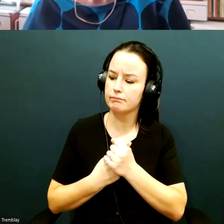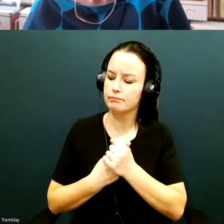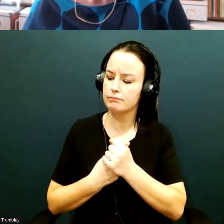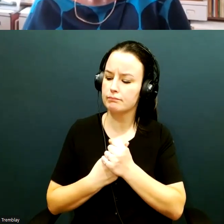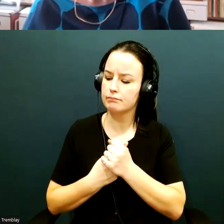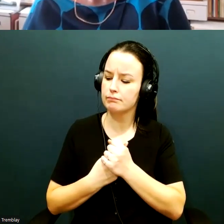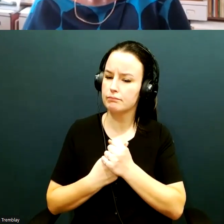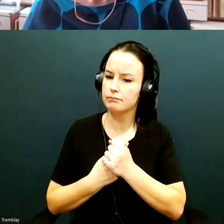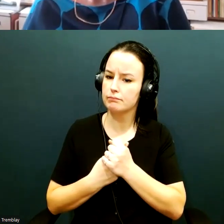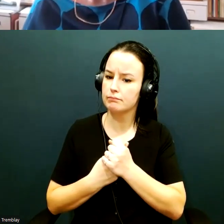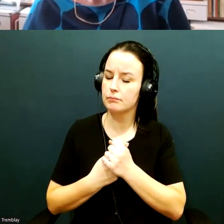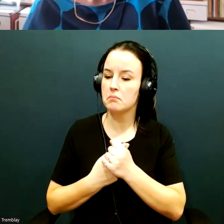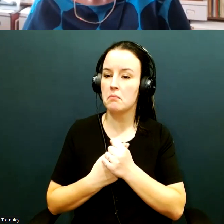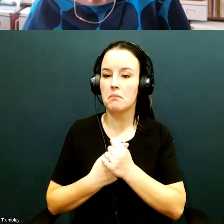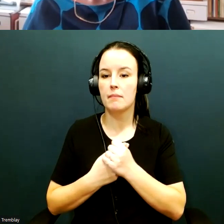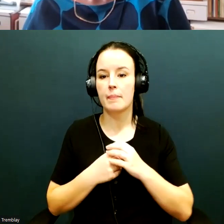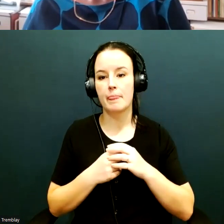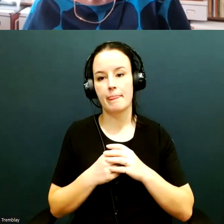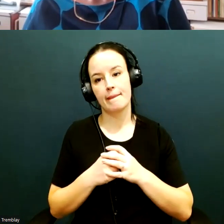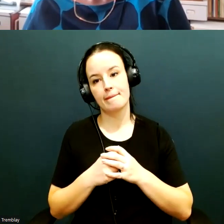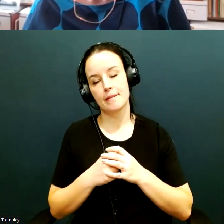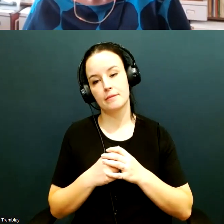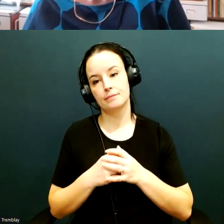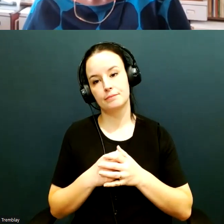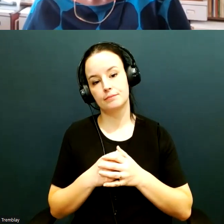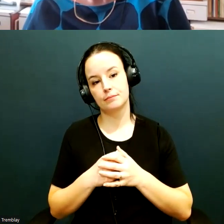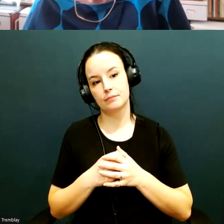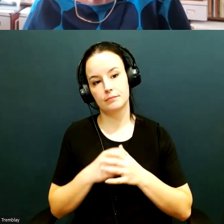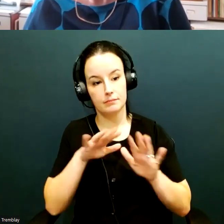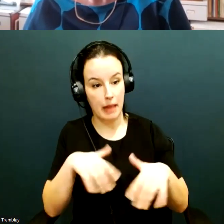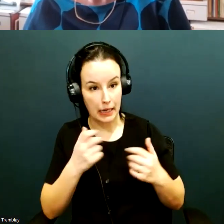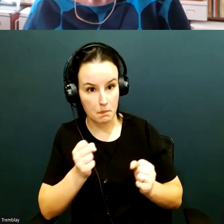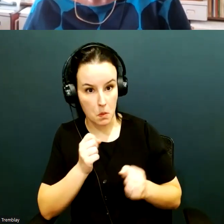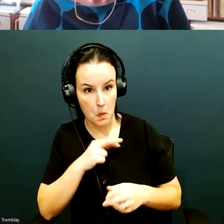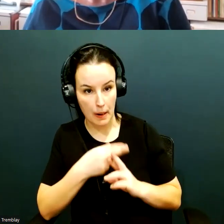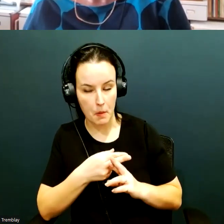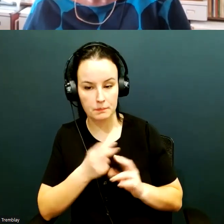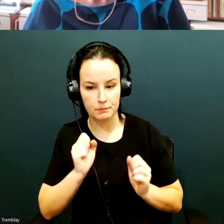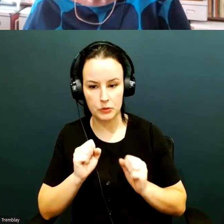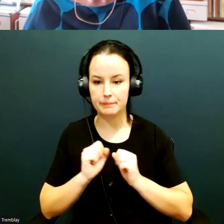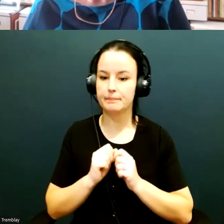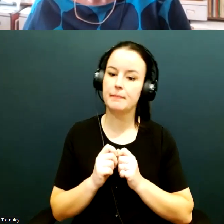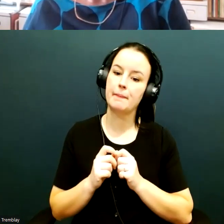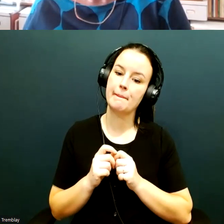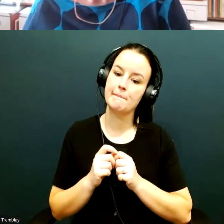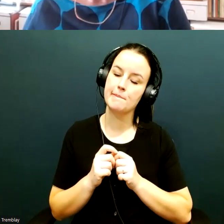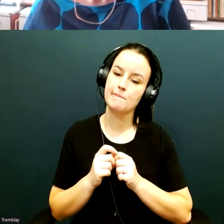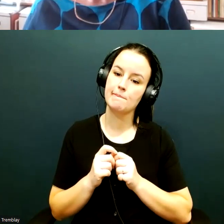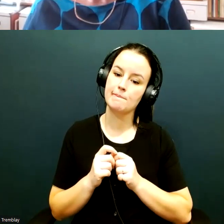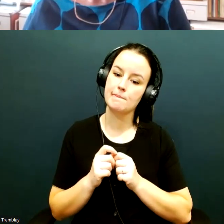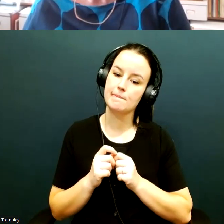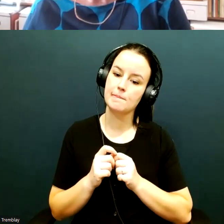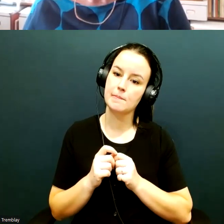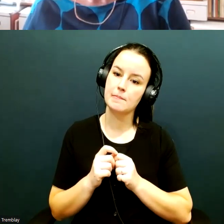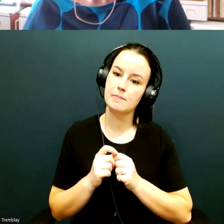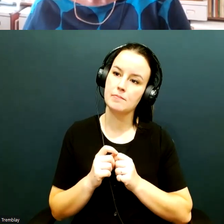résidents et des nouveaux arrivants ou pas? Oui, ben, Marie, je pourrais commencer, puis tu pourrais compléter au besoin si